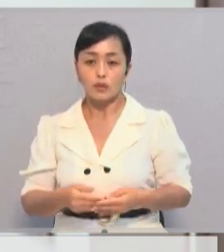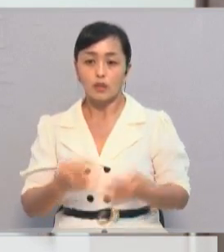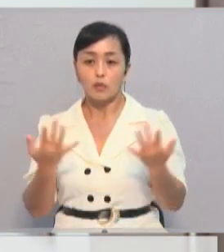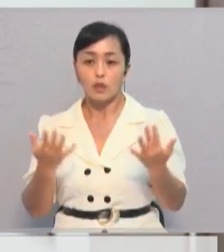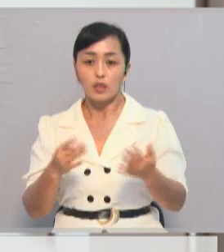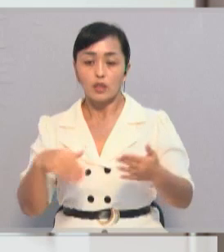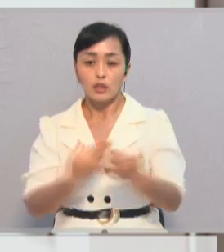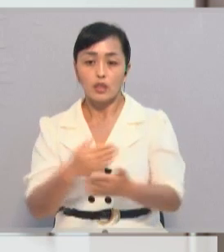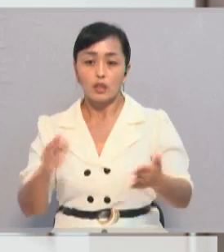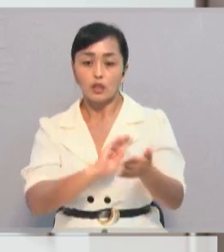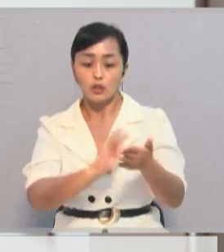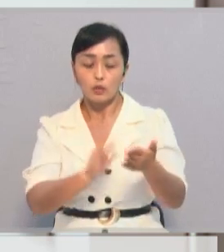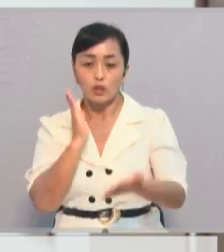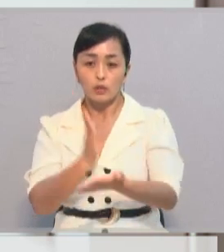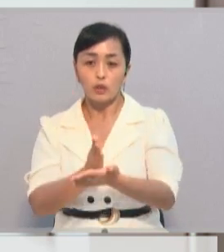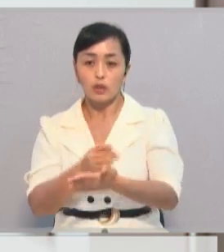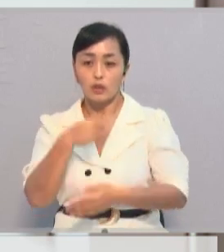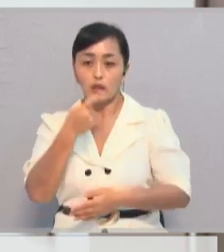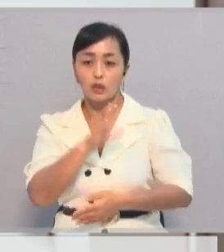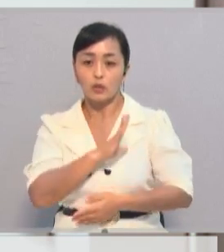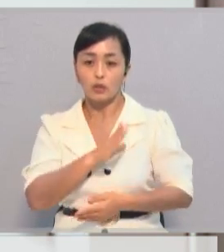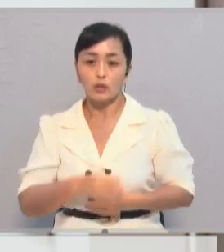жобалар бар. Біріншісі